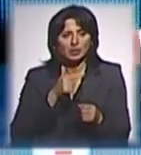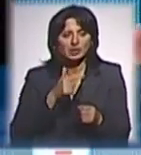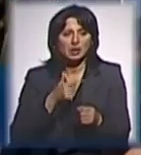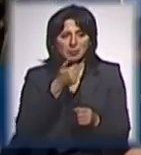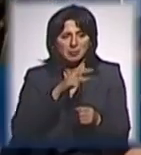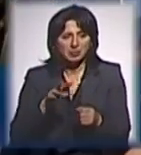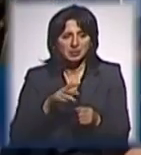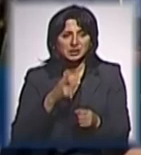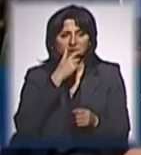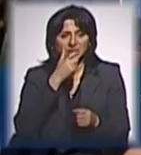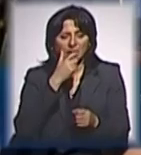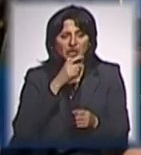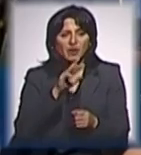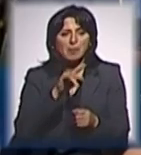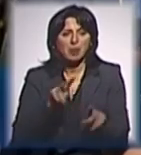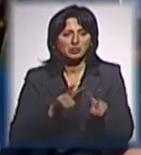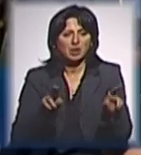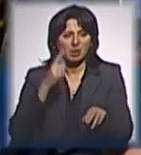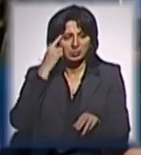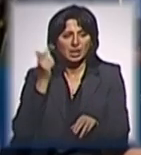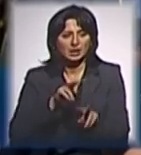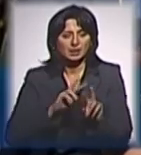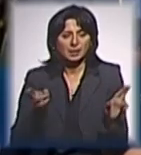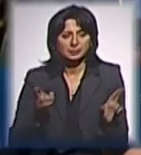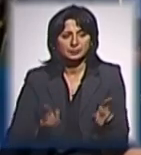და სააკაშვილის თავრობა რა ზგულისხმობ ეკა